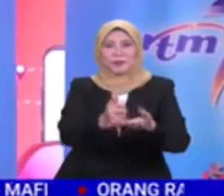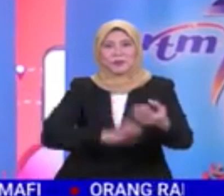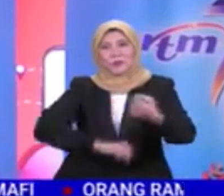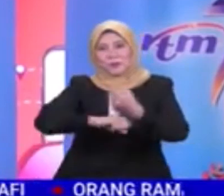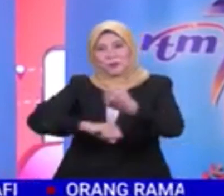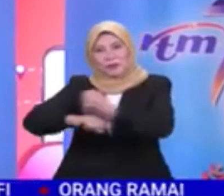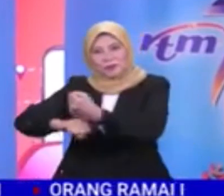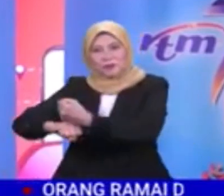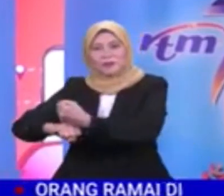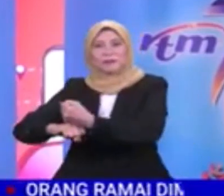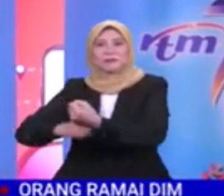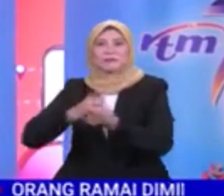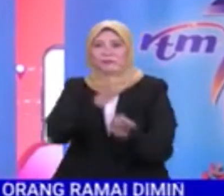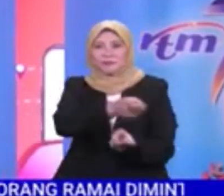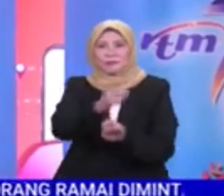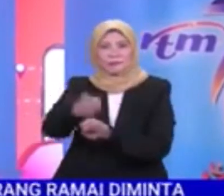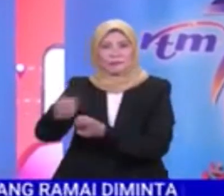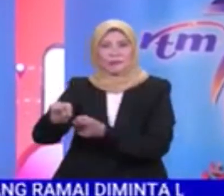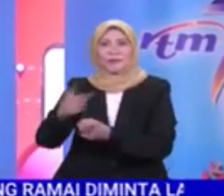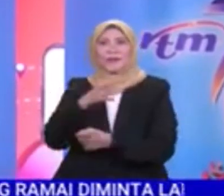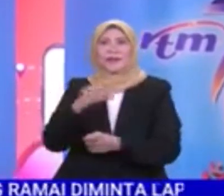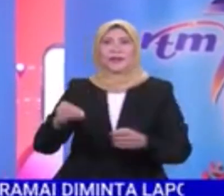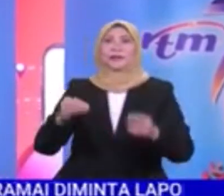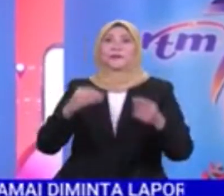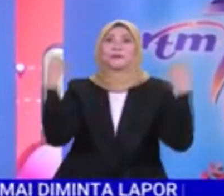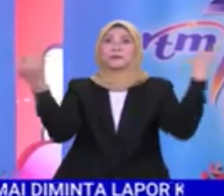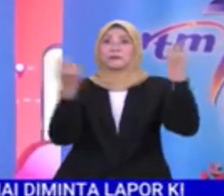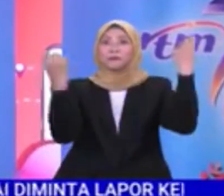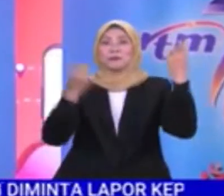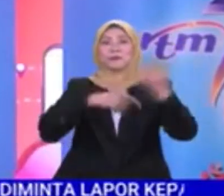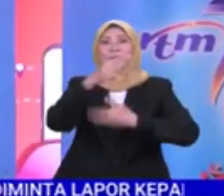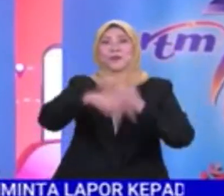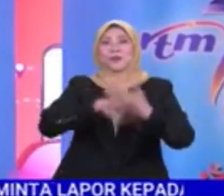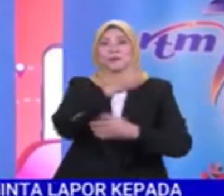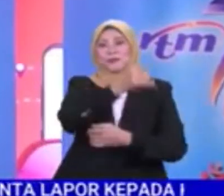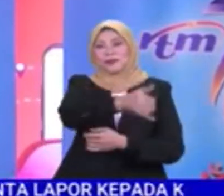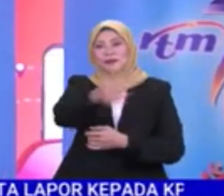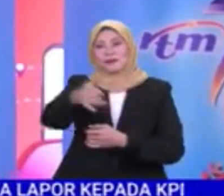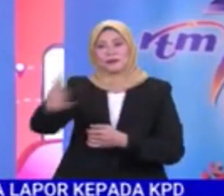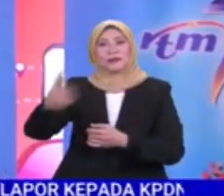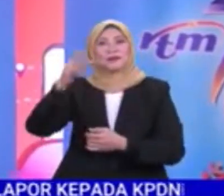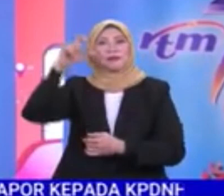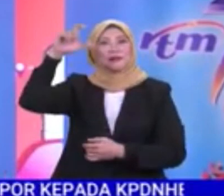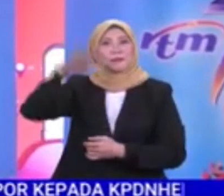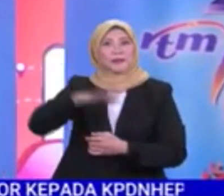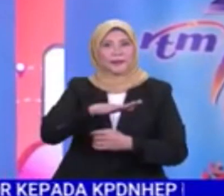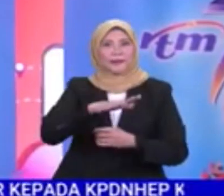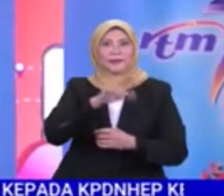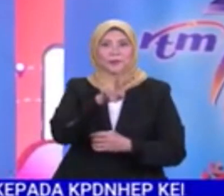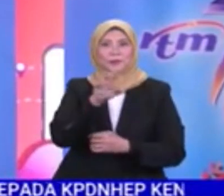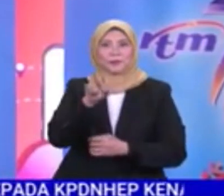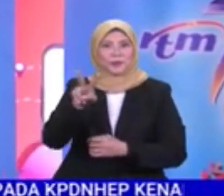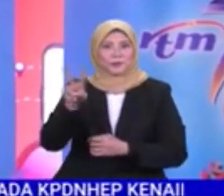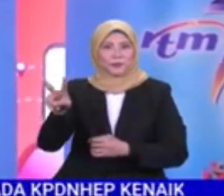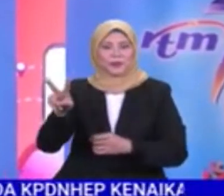sumbangan tersebut bersempena dengan Jelajah Ramadan 2022 dan juga salah satu